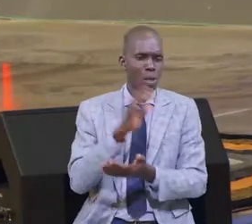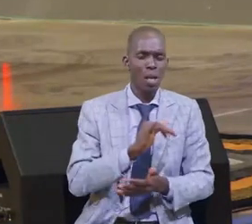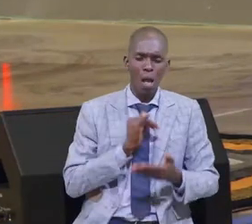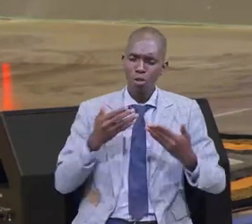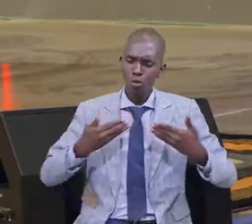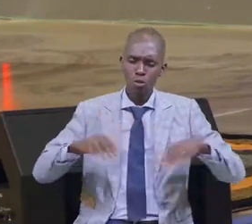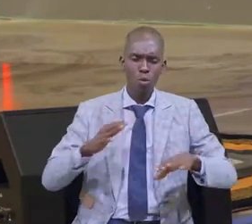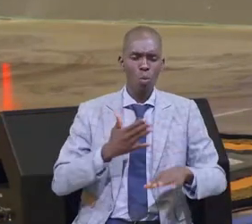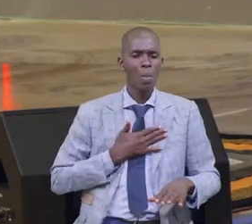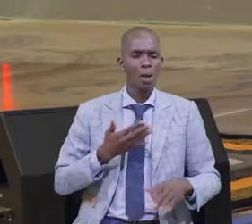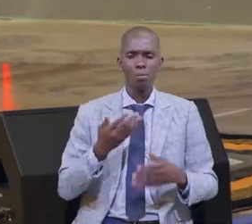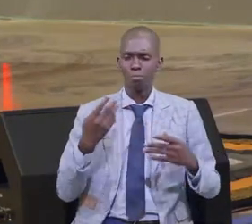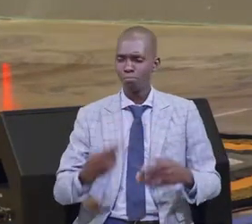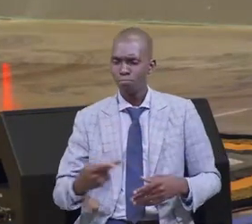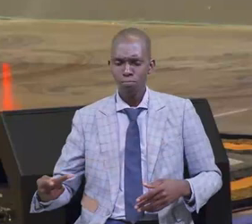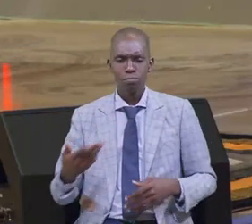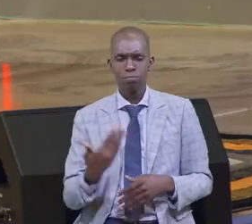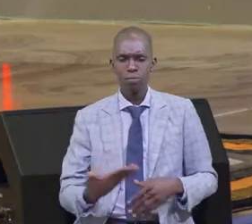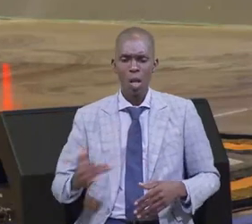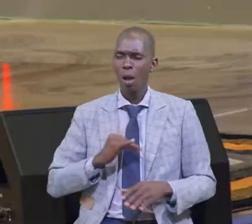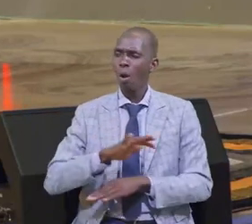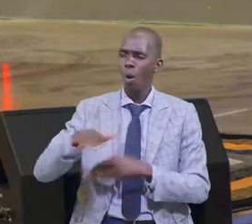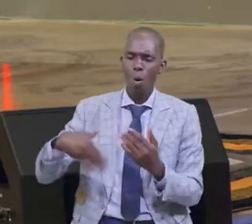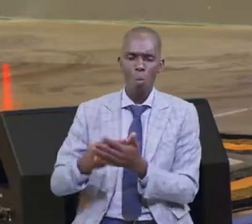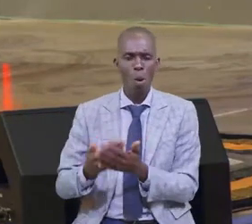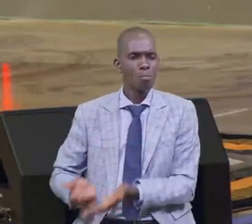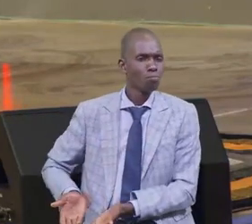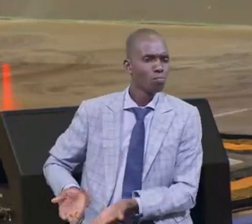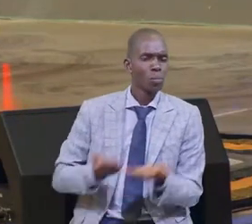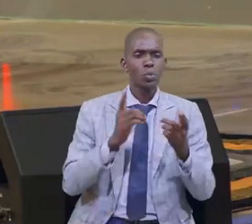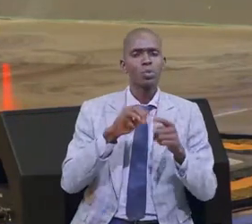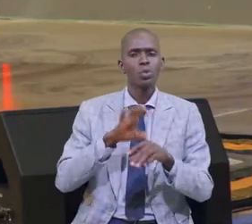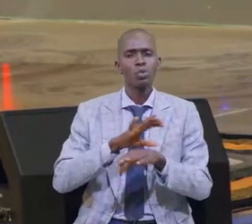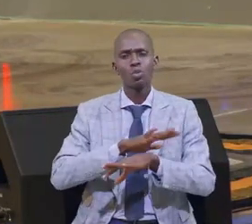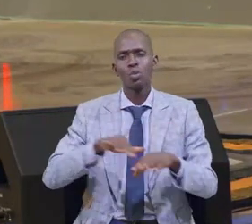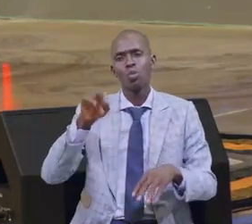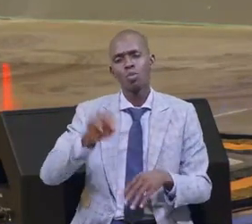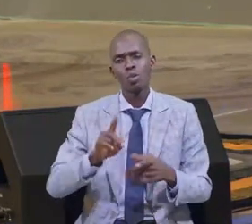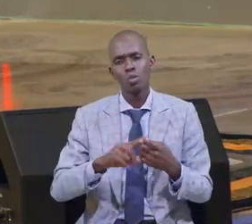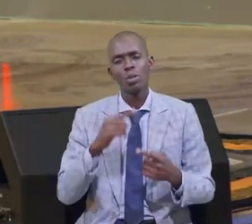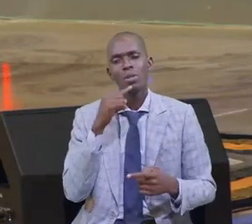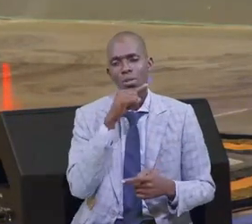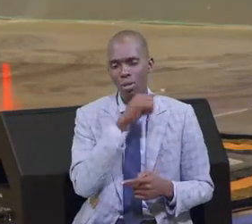mes biens. J'ai amené tout l'argent à l'église. Tu ne dois pas mentir.